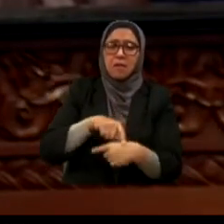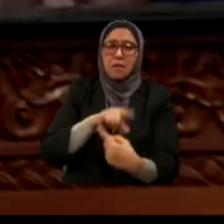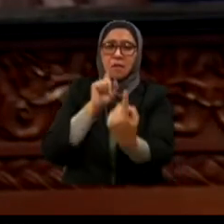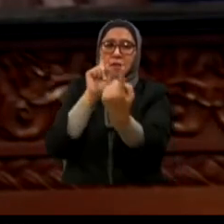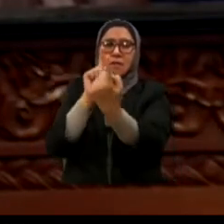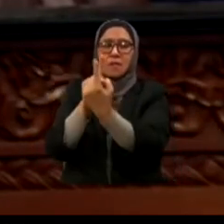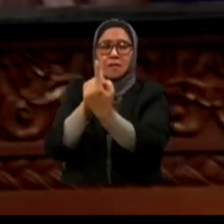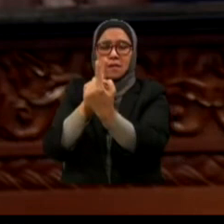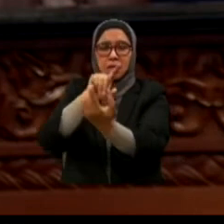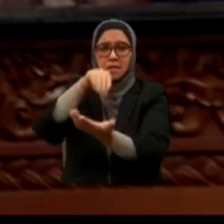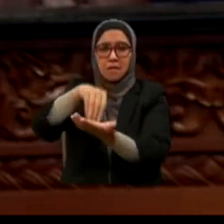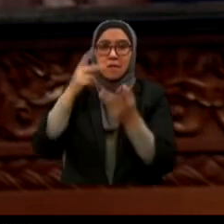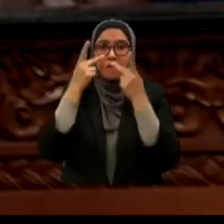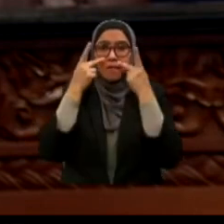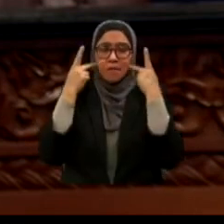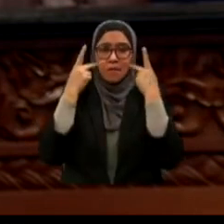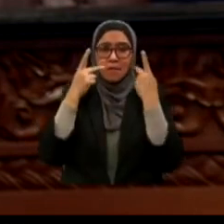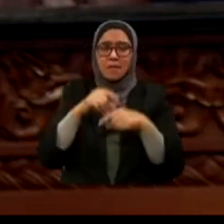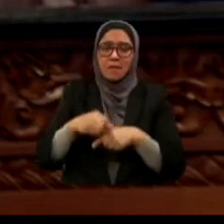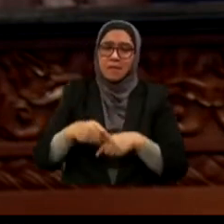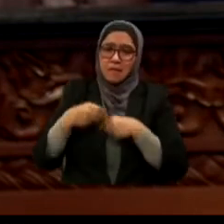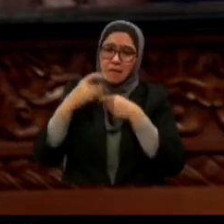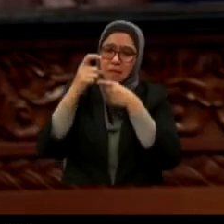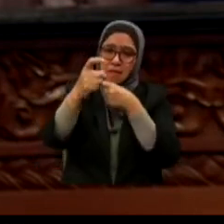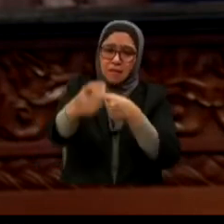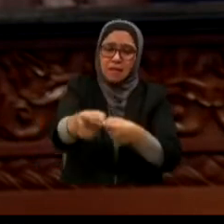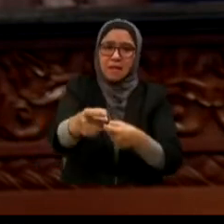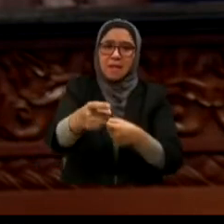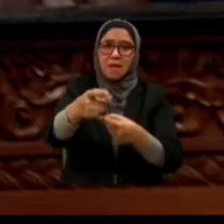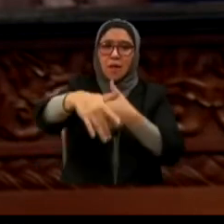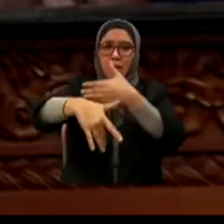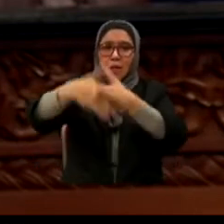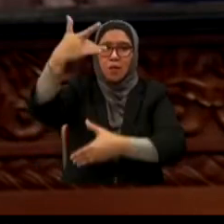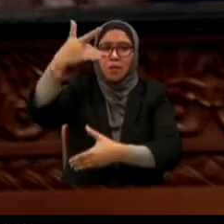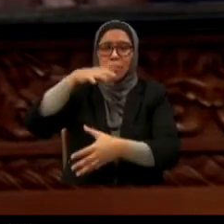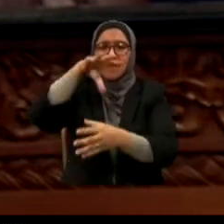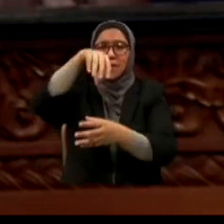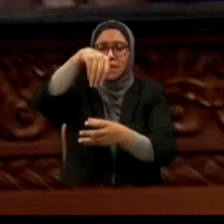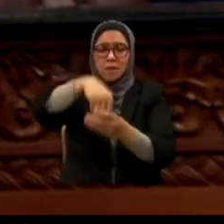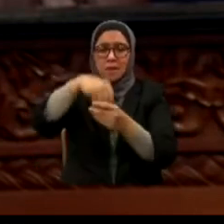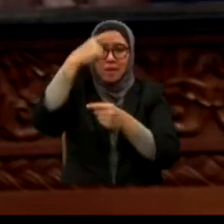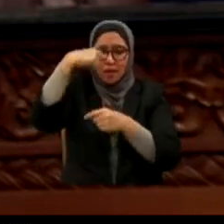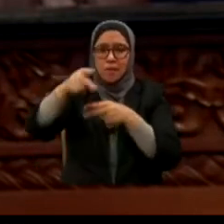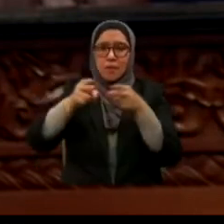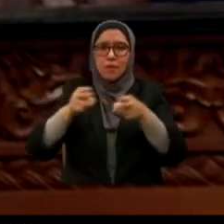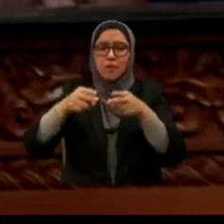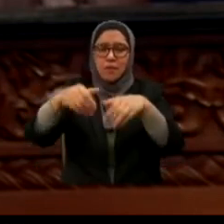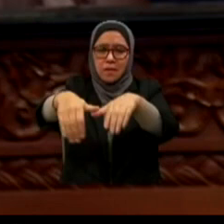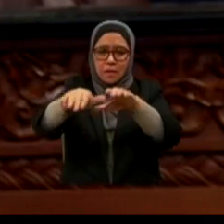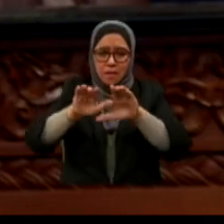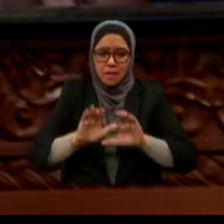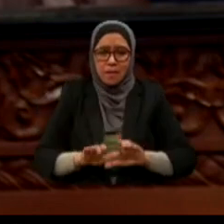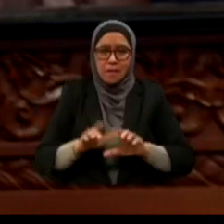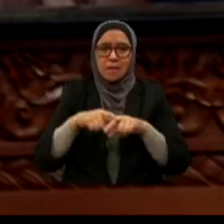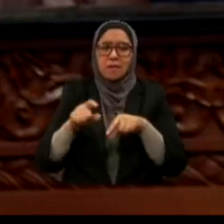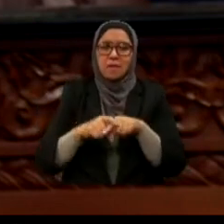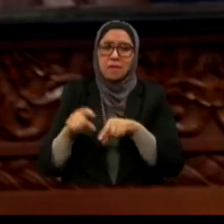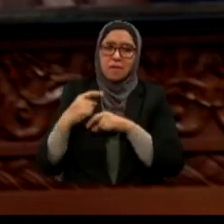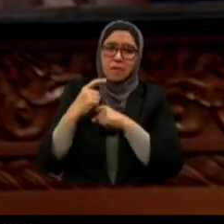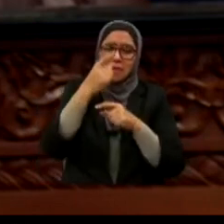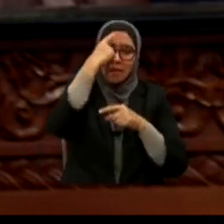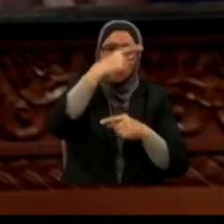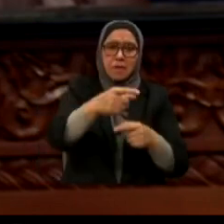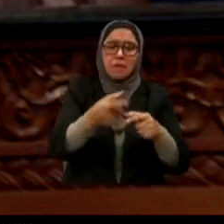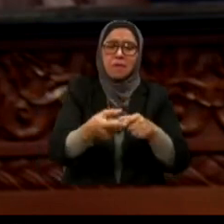menyampaikan sumbangan awal kematian yang melibatkan belanja bergabung Ian sumbangan kematian dari tabung